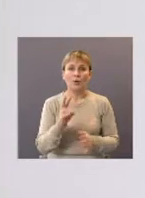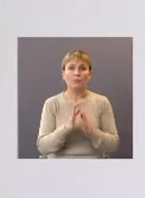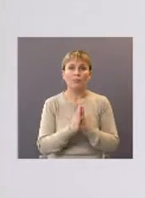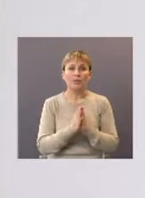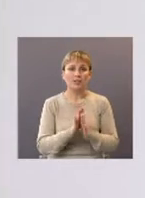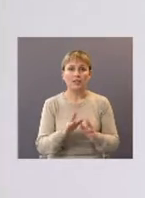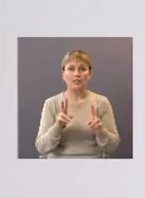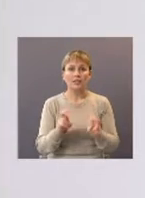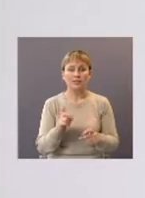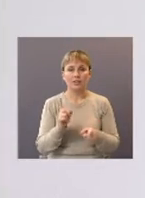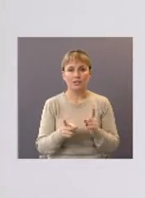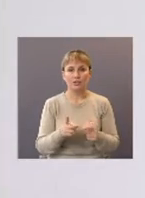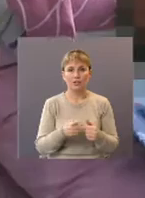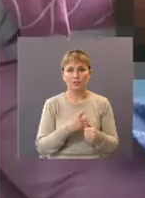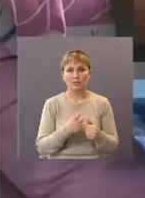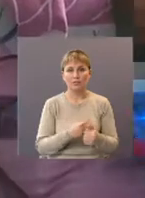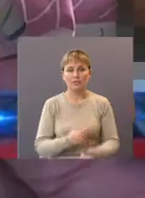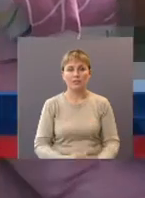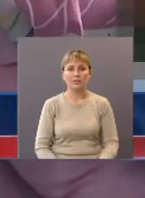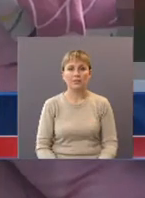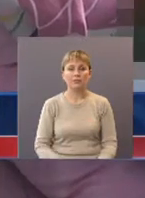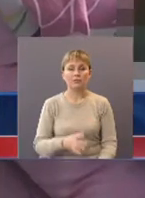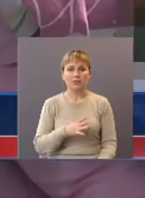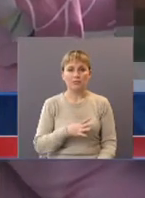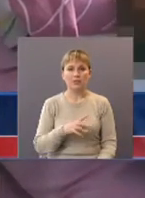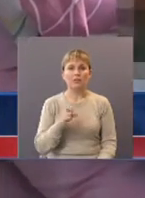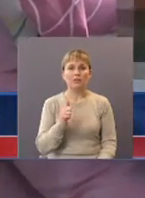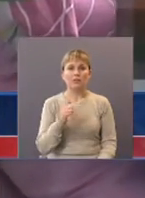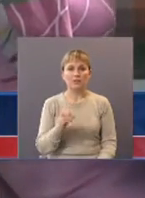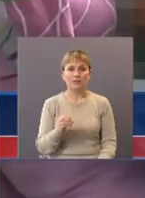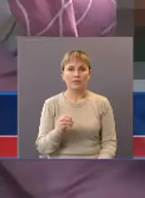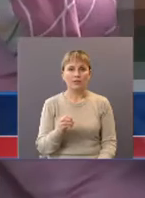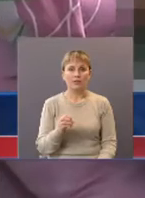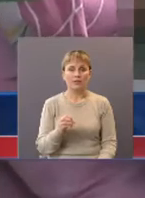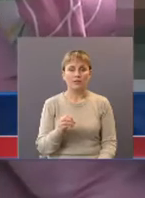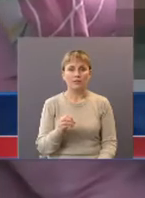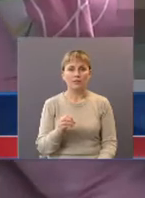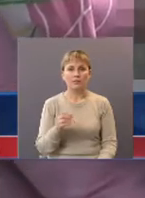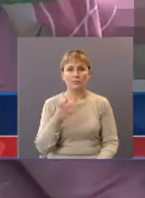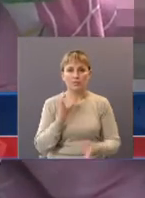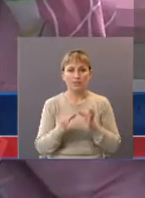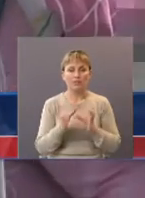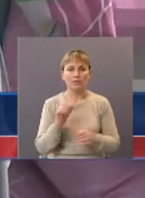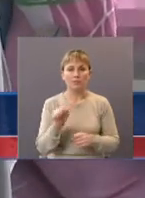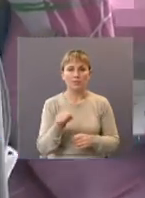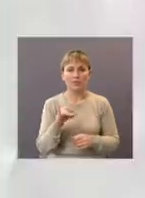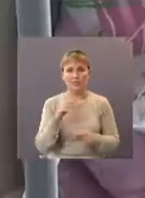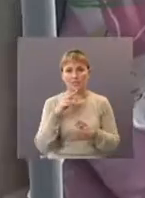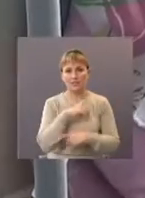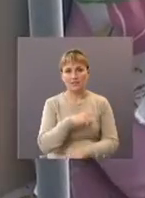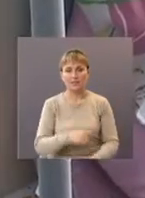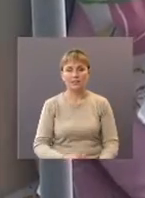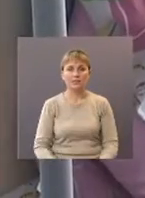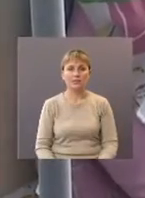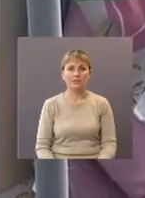не называть его настоящего имени. Был в кафе, кушал мясо, пили пиво, вот отравился.